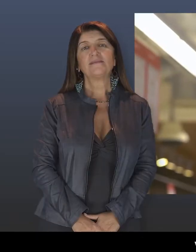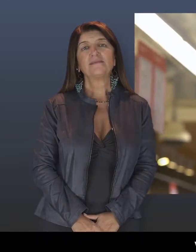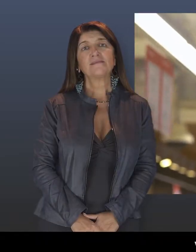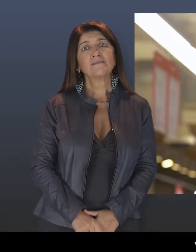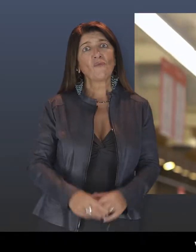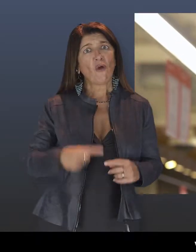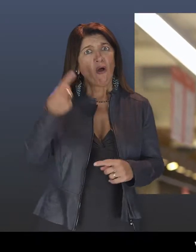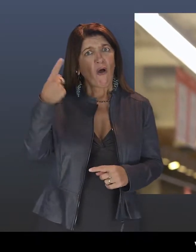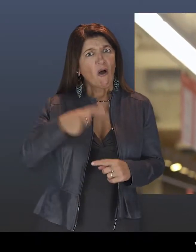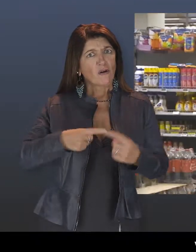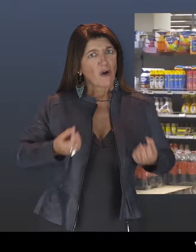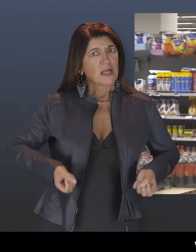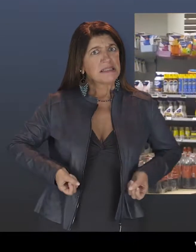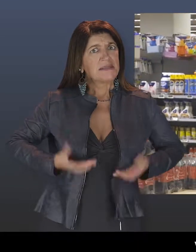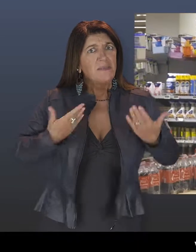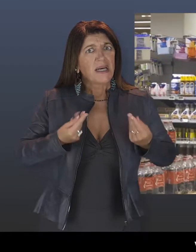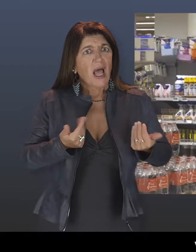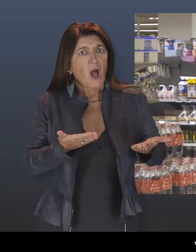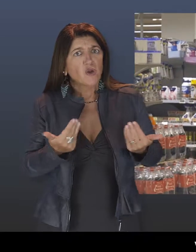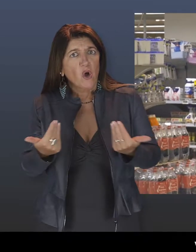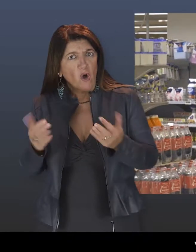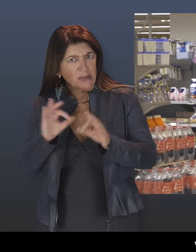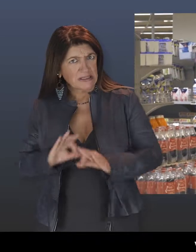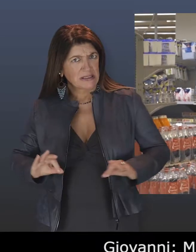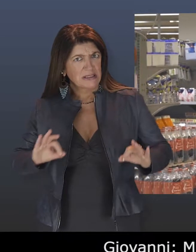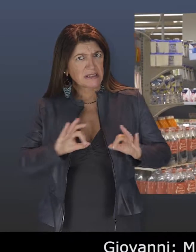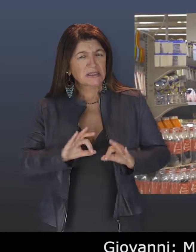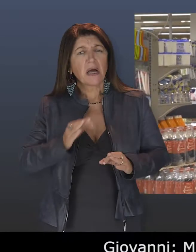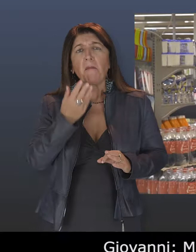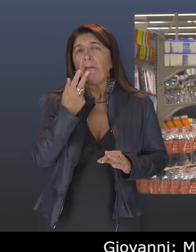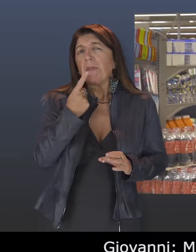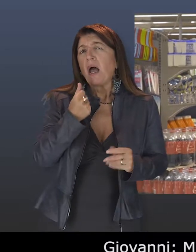Non sei ispirato. Che cosa vuoi comprare oggi? Ma,